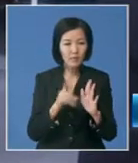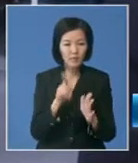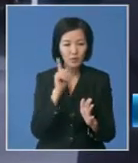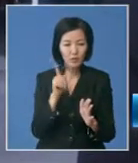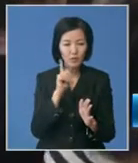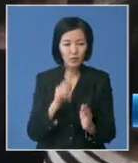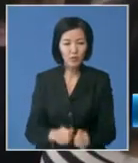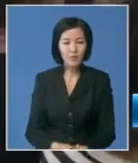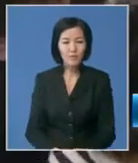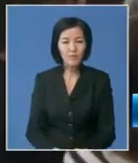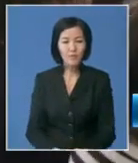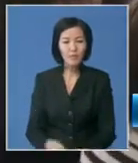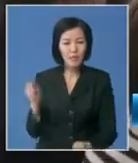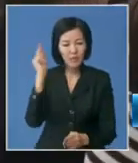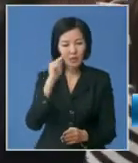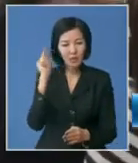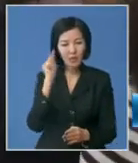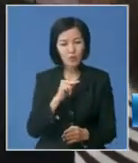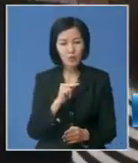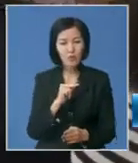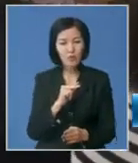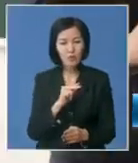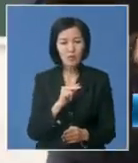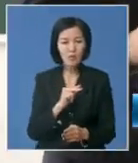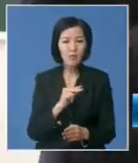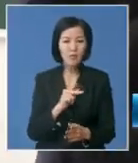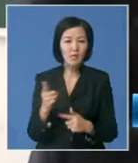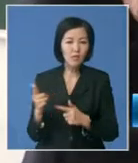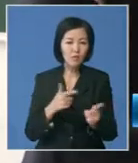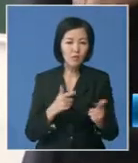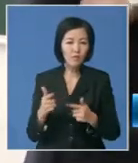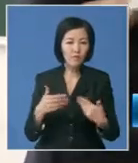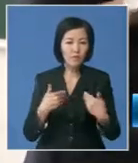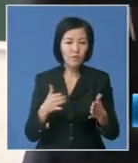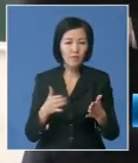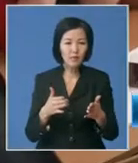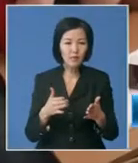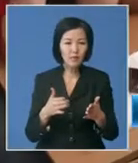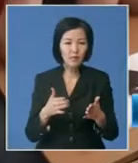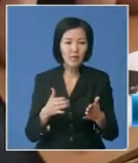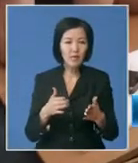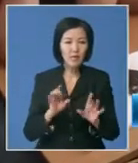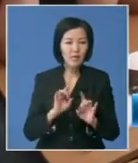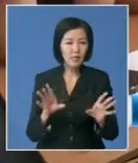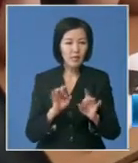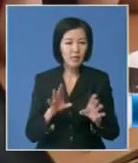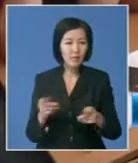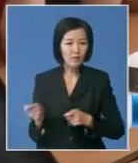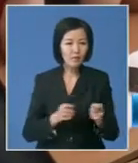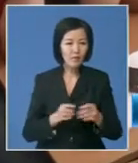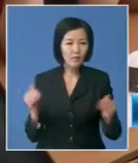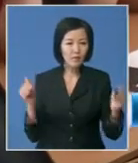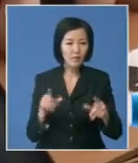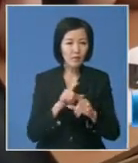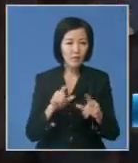поколению изучить конъюнктуру рынка профессии и готовить востребованных специалистов рекомендовал сам акима руководство колледжа